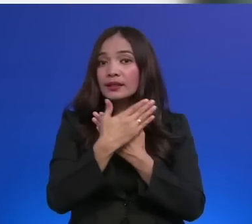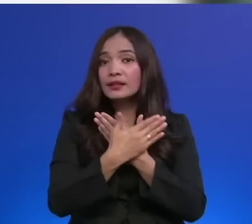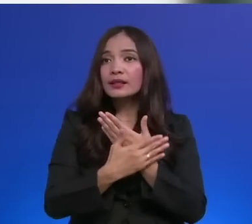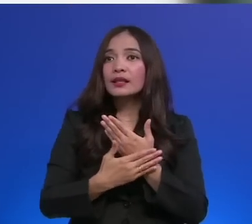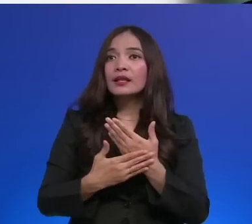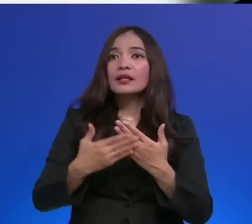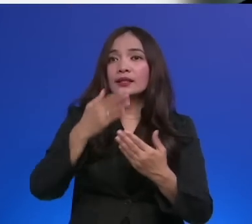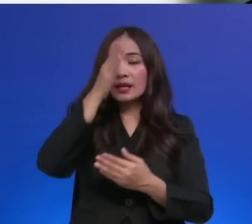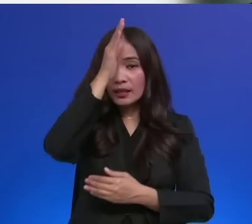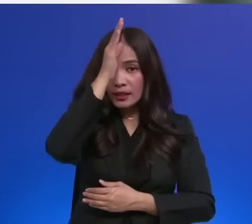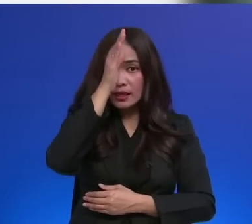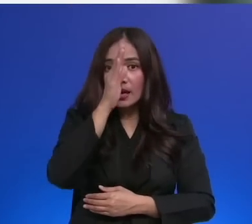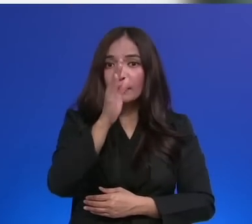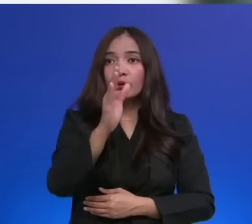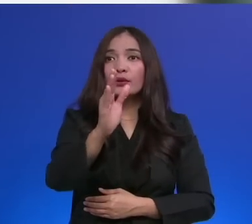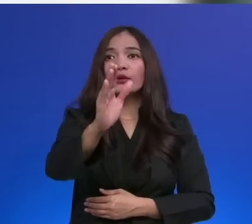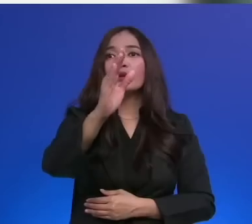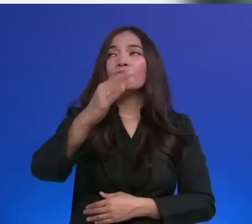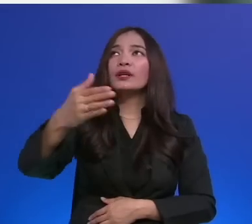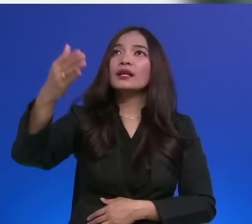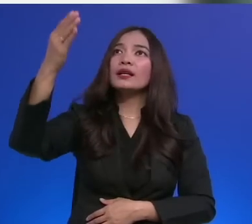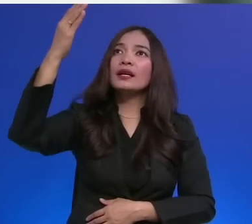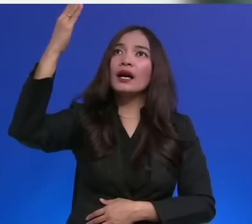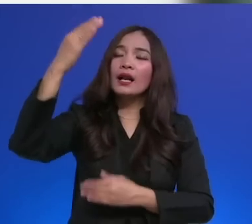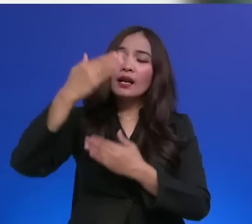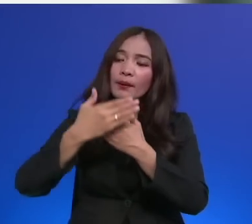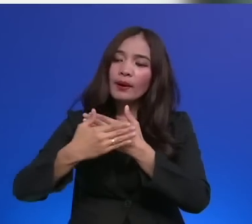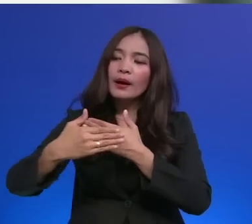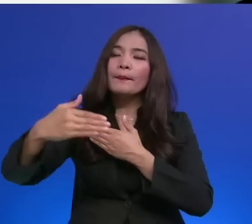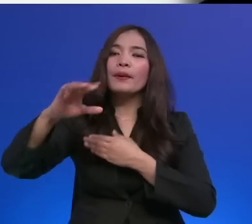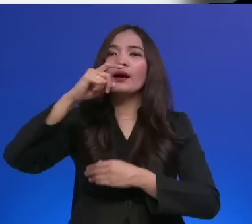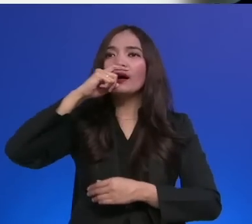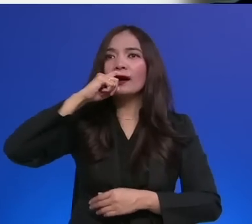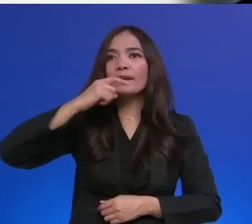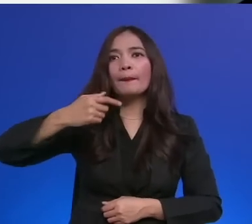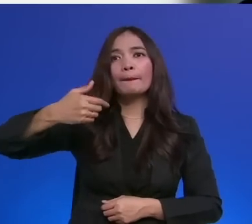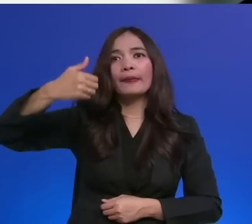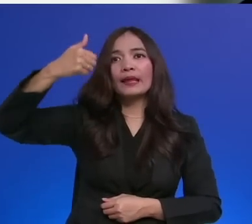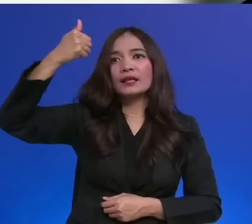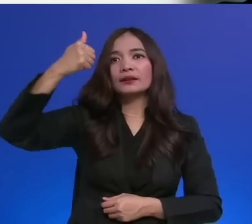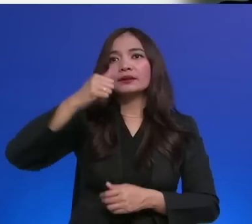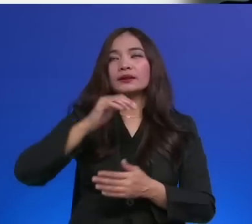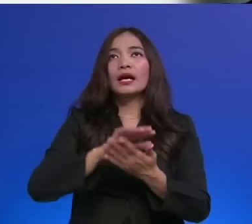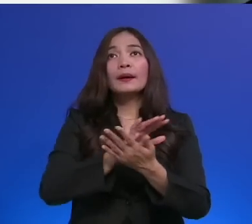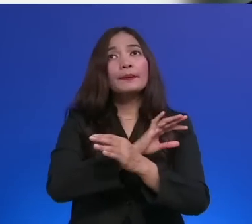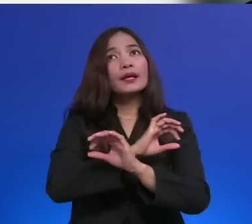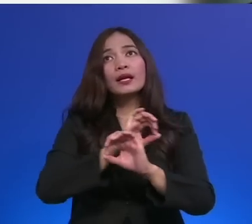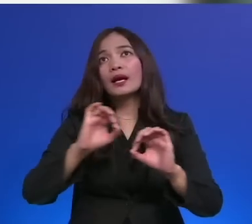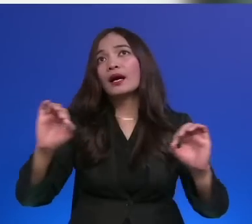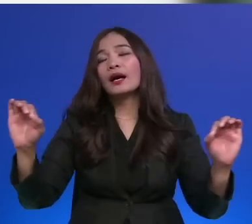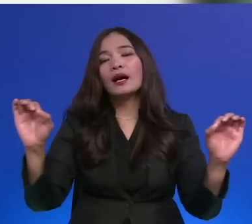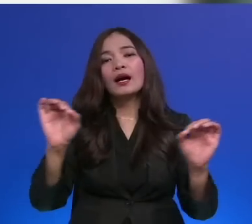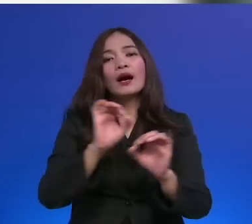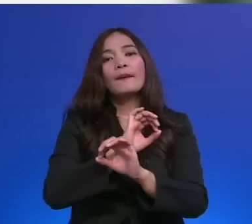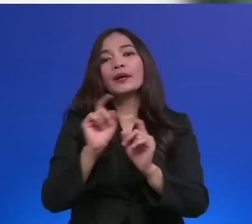Kasih setiamu kekal Bapa, tak pernah